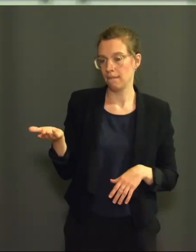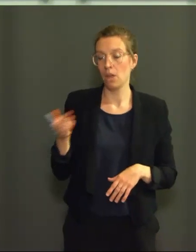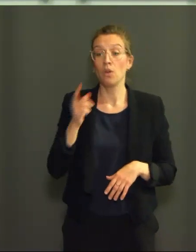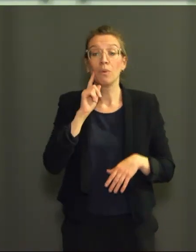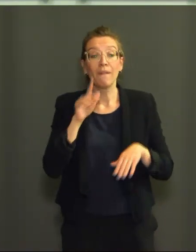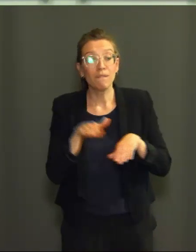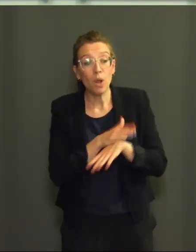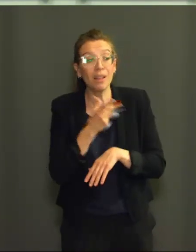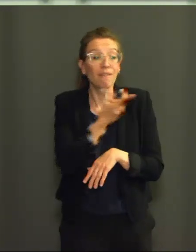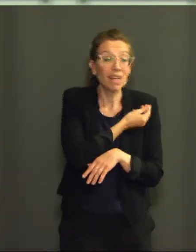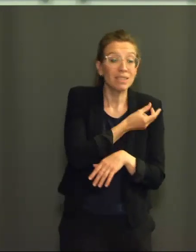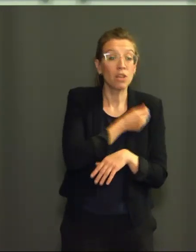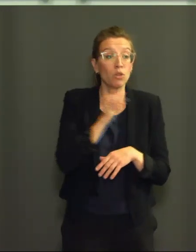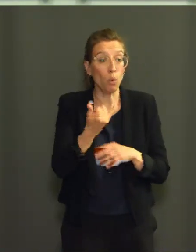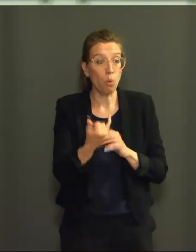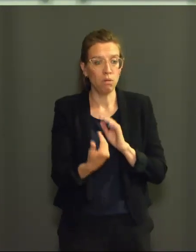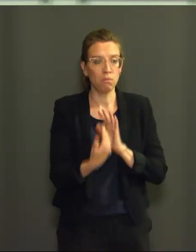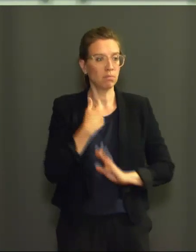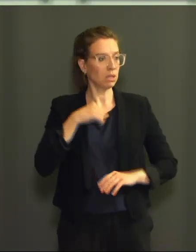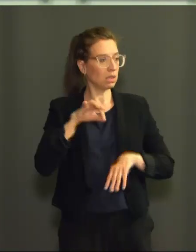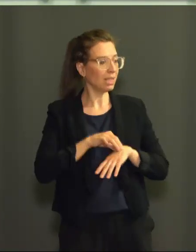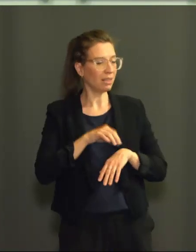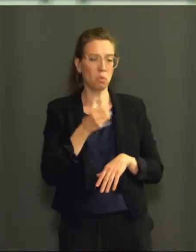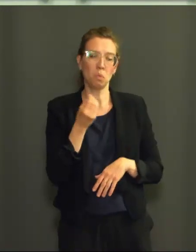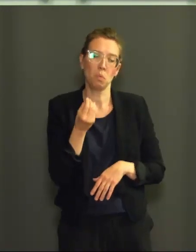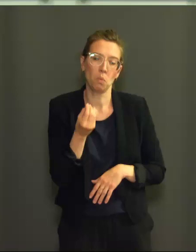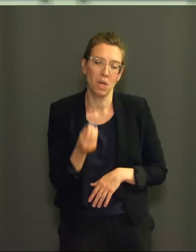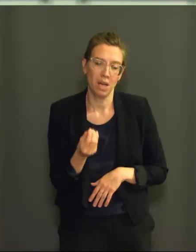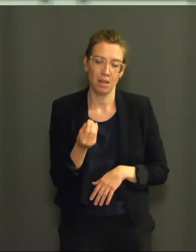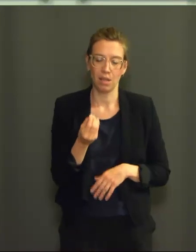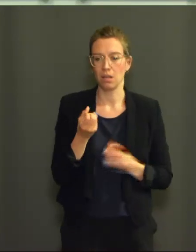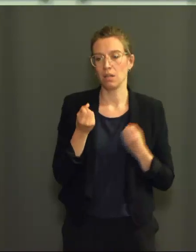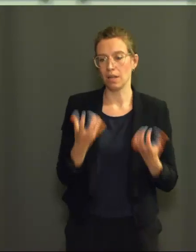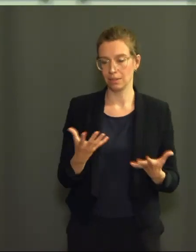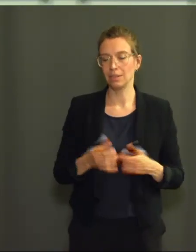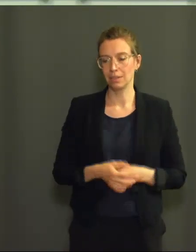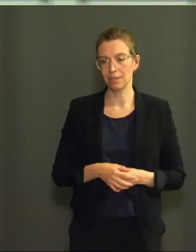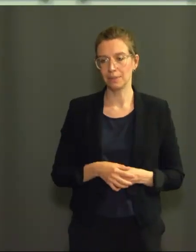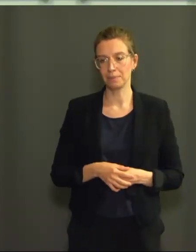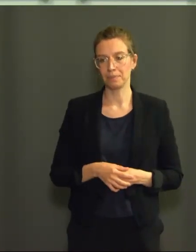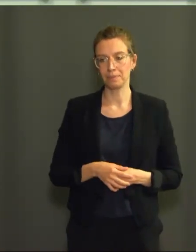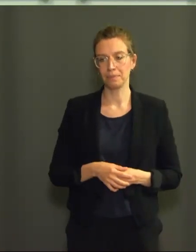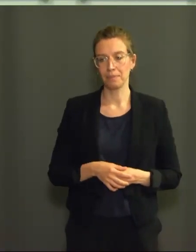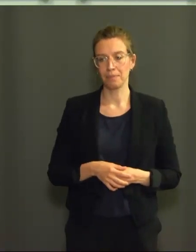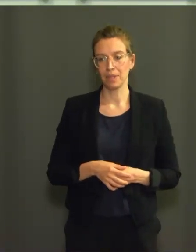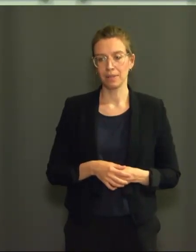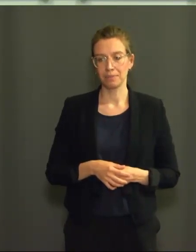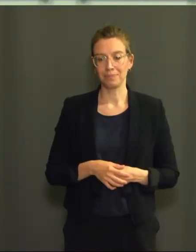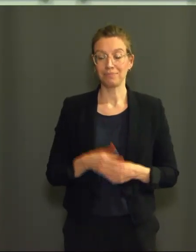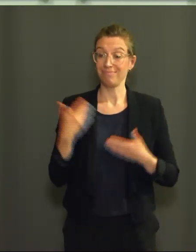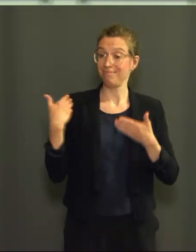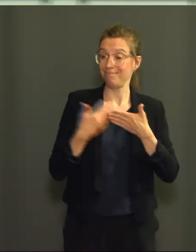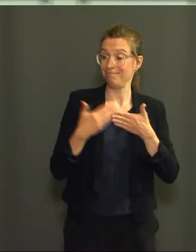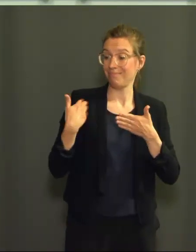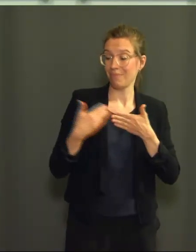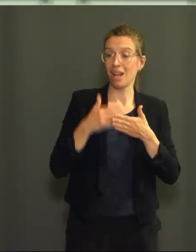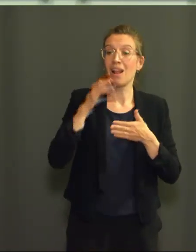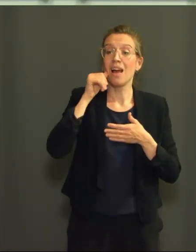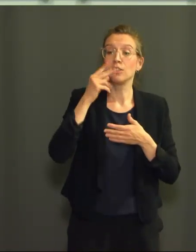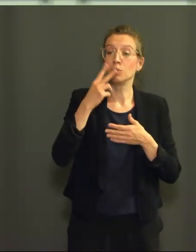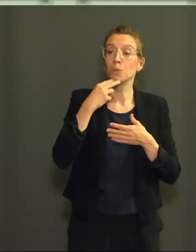Als we bijvoorbeeld kijken naar de laatste 2 weken van mei, dan waren er in totaal bijna 28.000